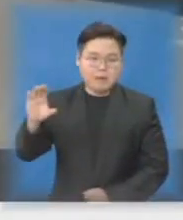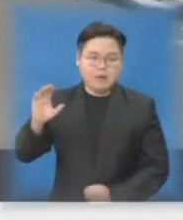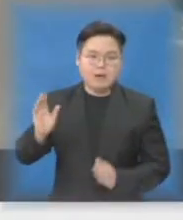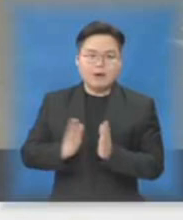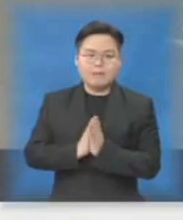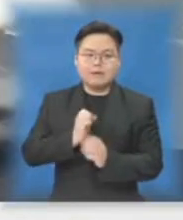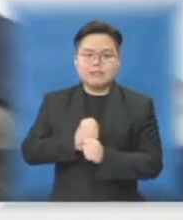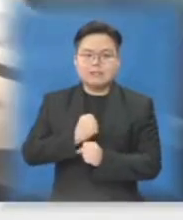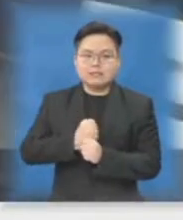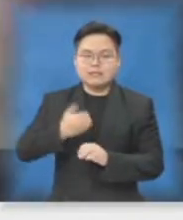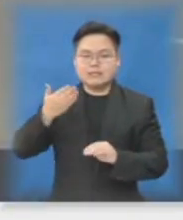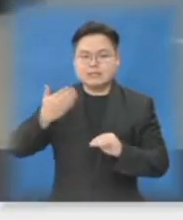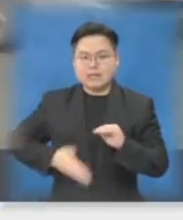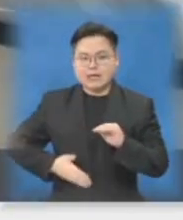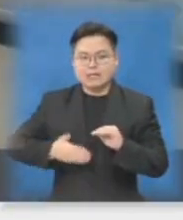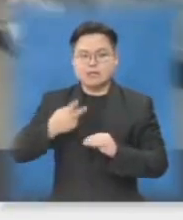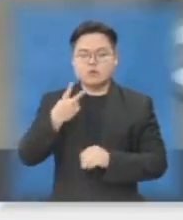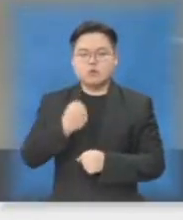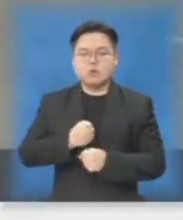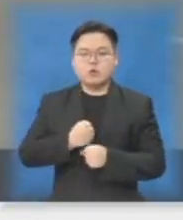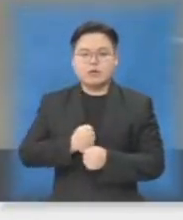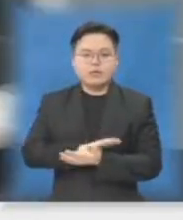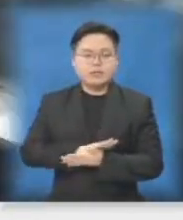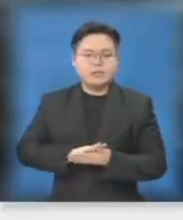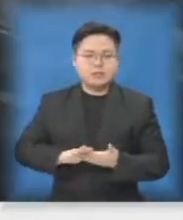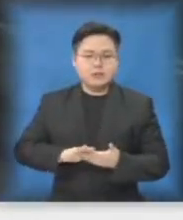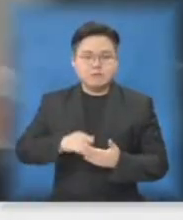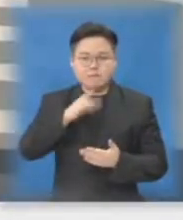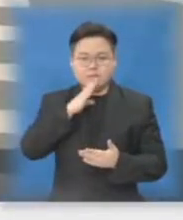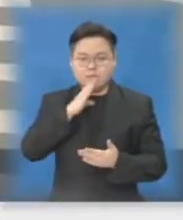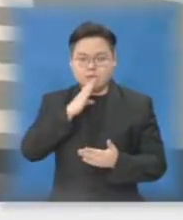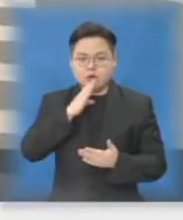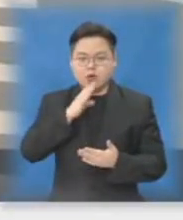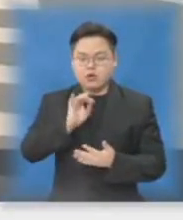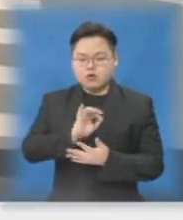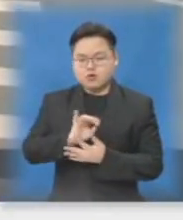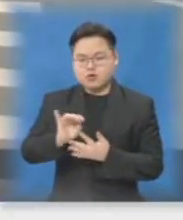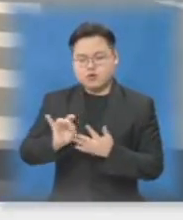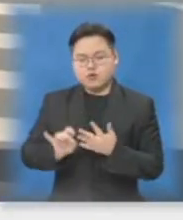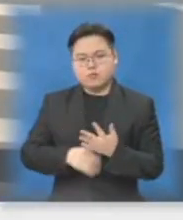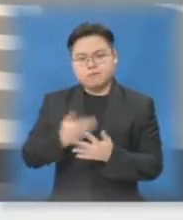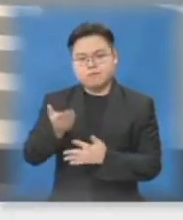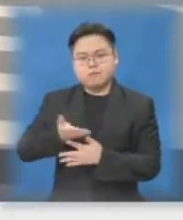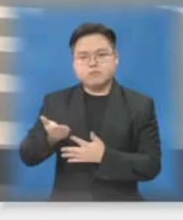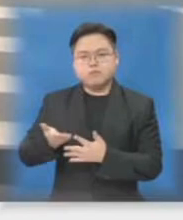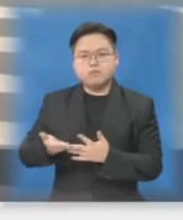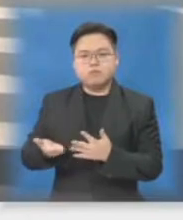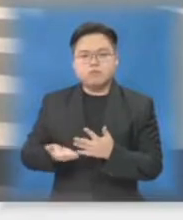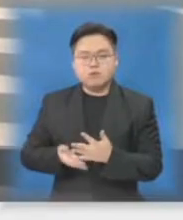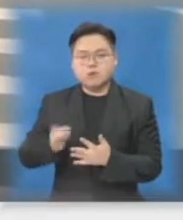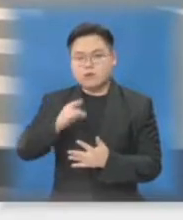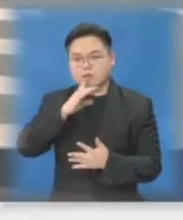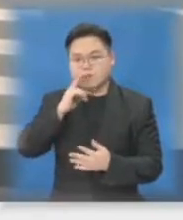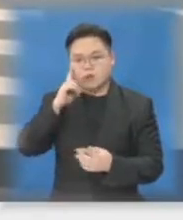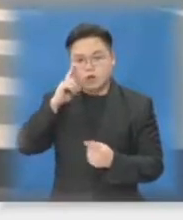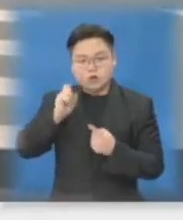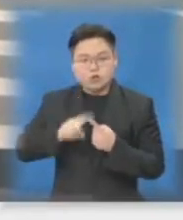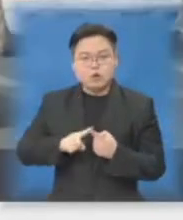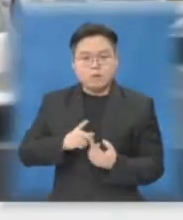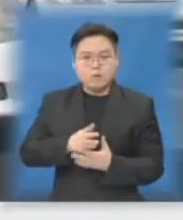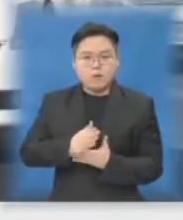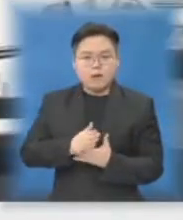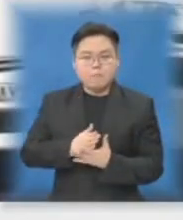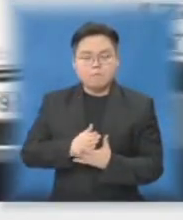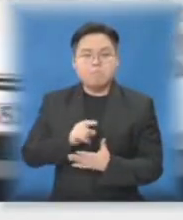үйлчилгээнд шинжилэл хийн, үйлчилгээ эрхлэх тусгай зөвшөөрлийг төрөл хэлбэрээр нь ангилан олгодог болох тогтолцоог бий болгохоор ирж байгааг онцолж байна.